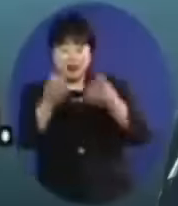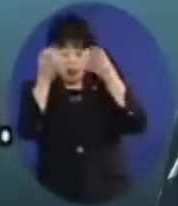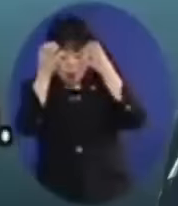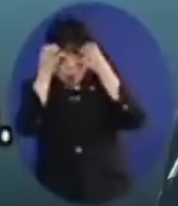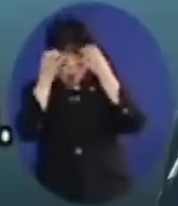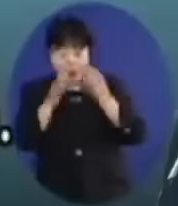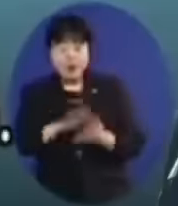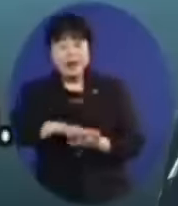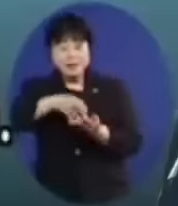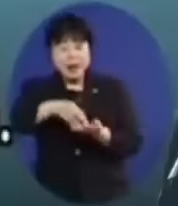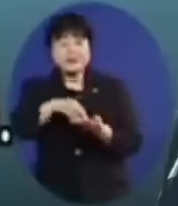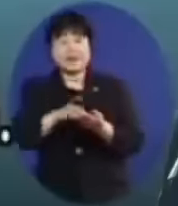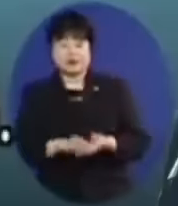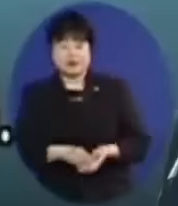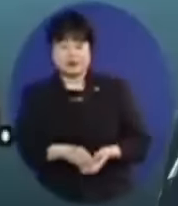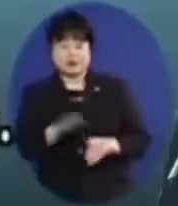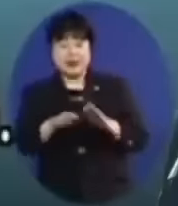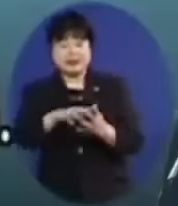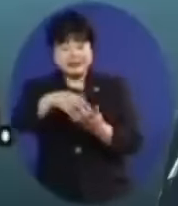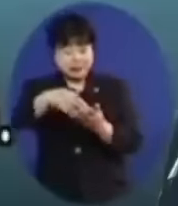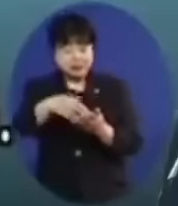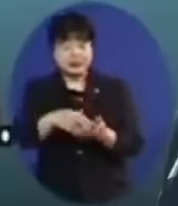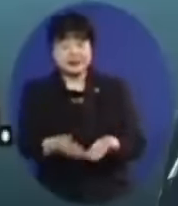그 고난의 발자국들이